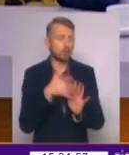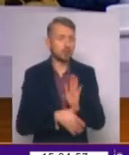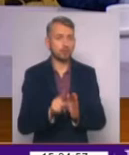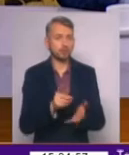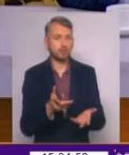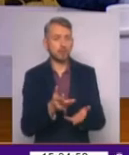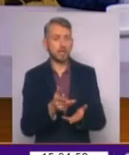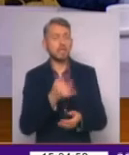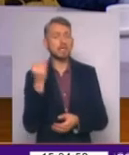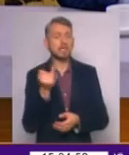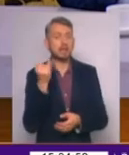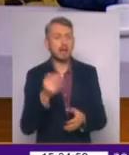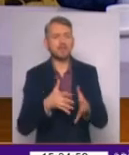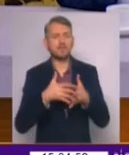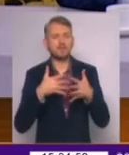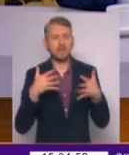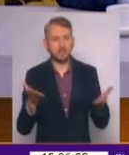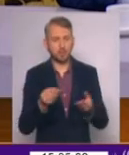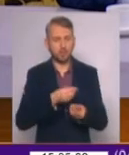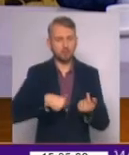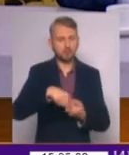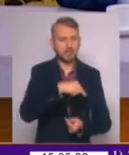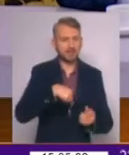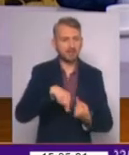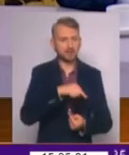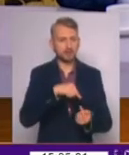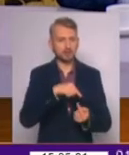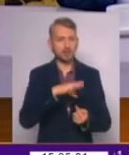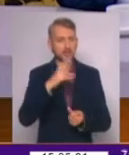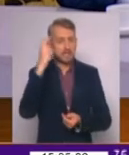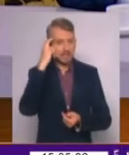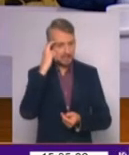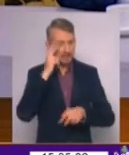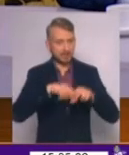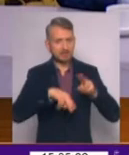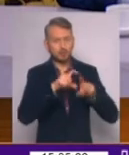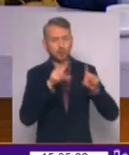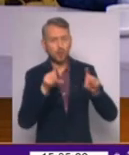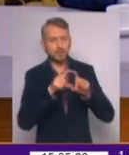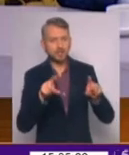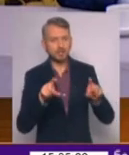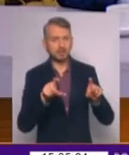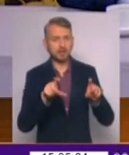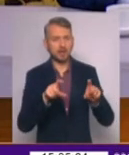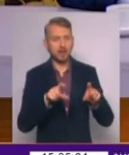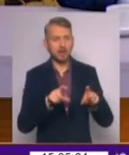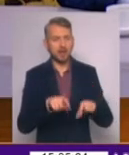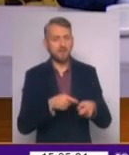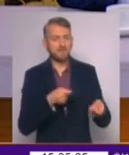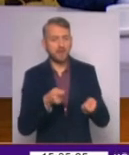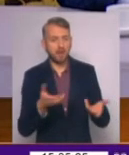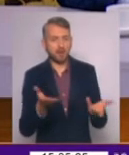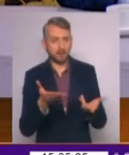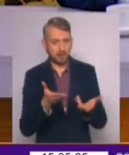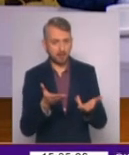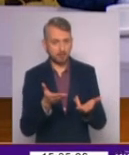тобто, інтереси великого бізнесу в Києві, забудовників, влада, яка, по суті,